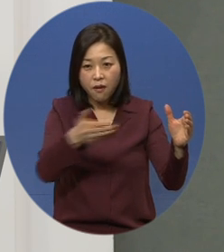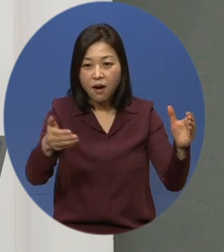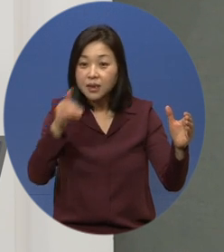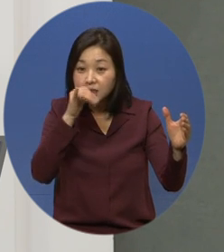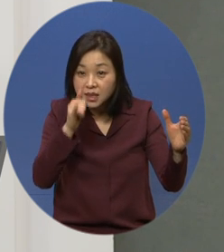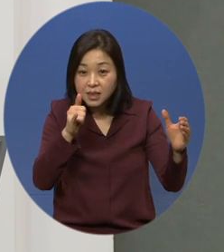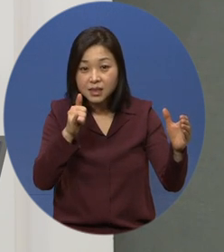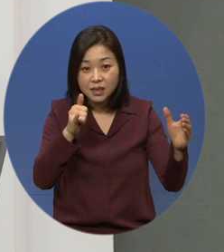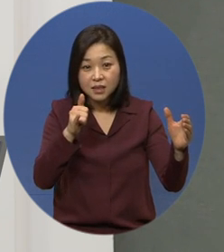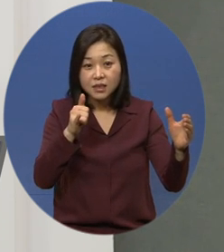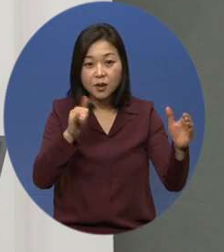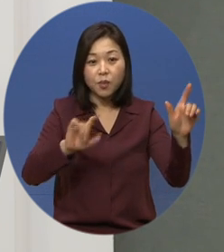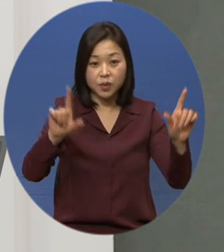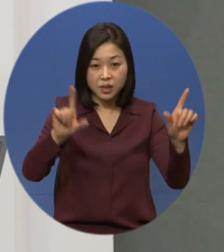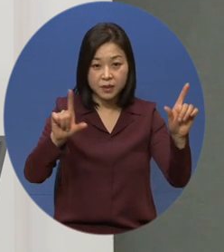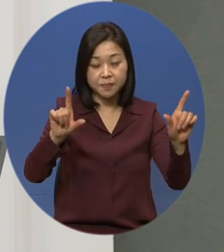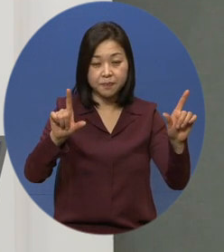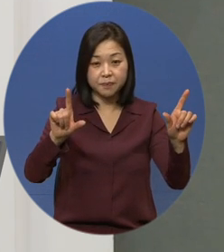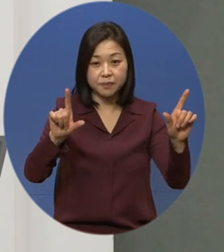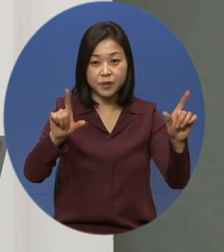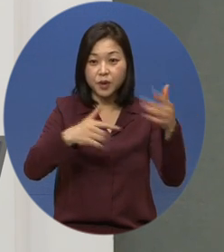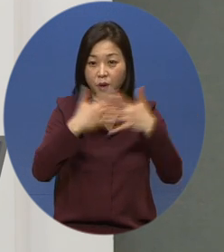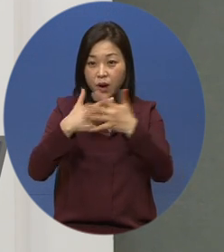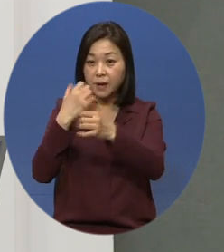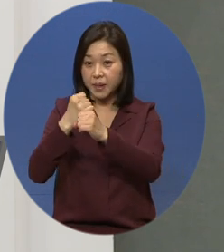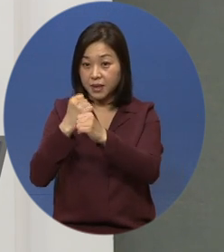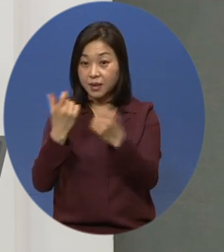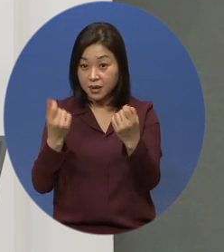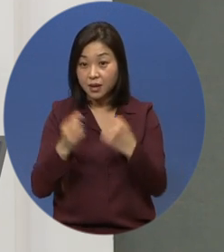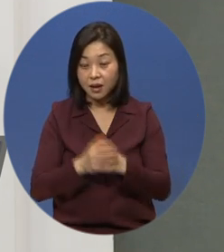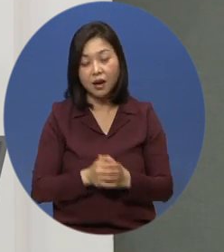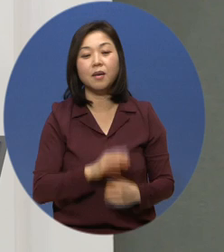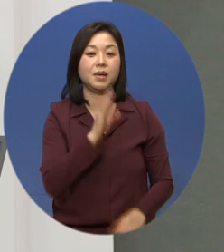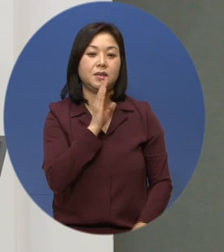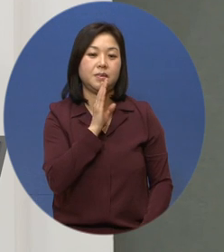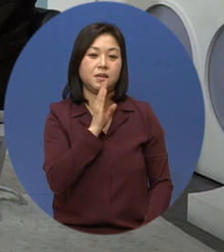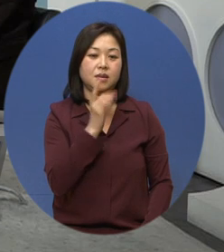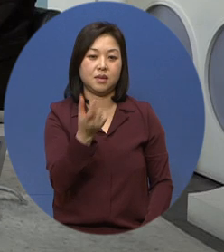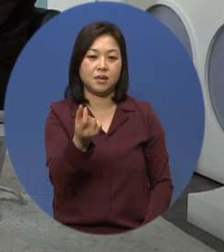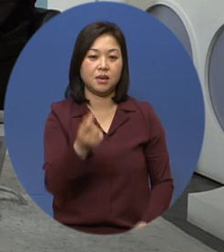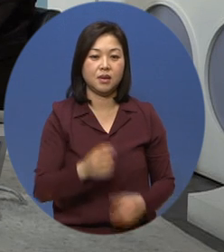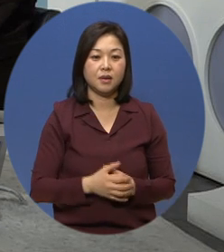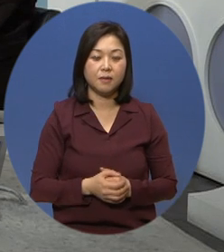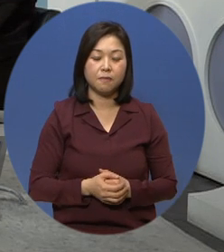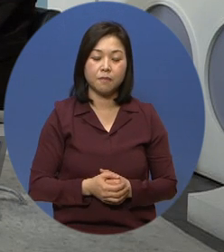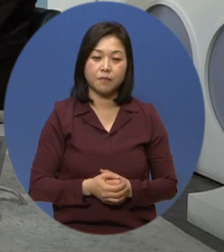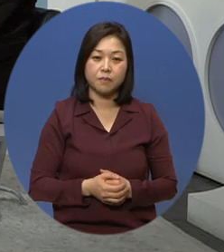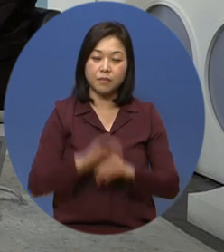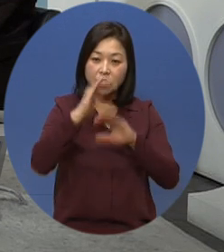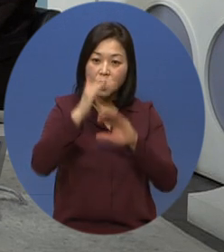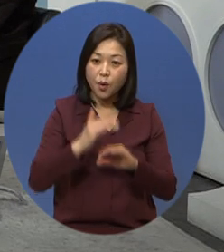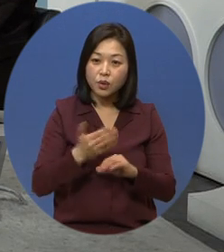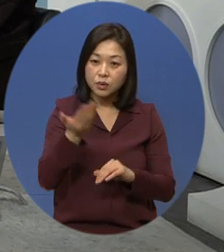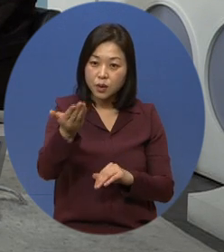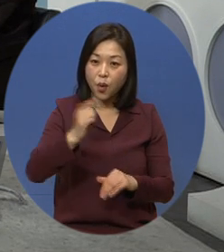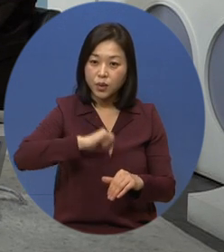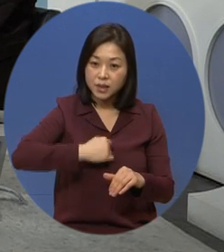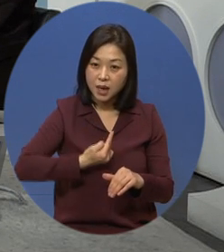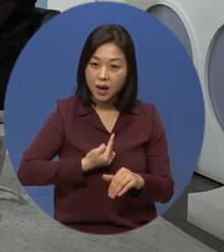줄에 전에 에 진행으로 영화를 제작했다 며 3 4 그 각본을